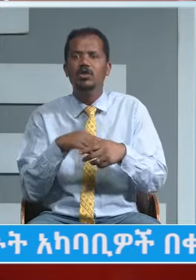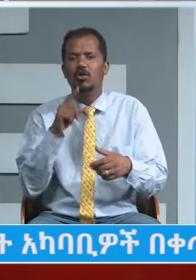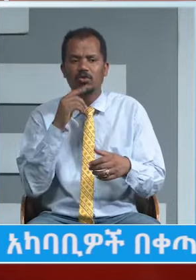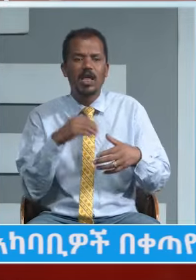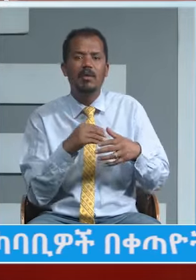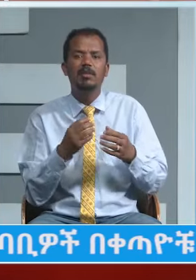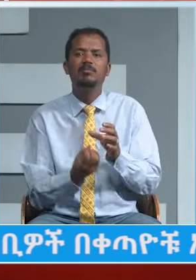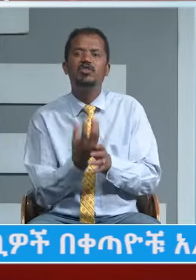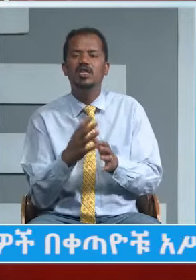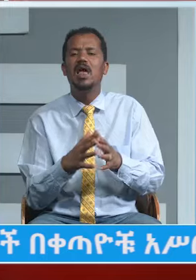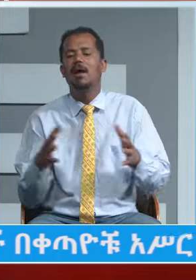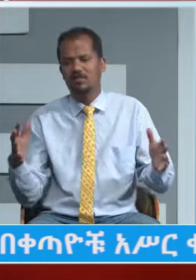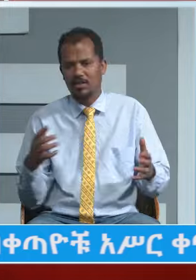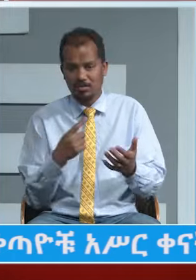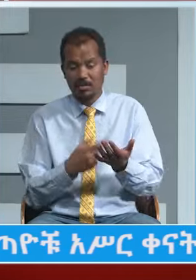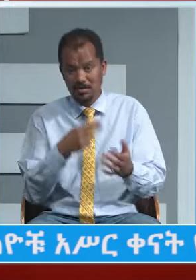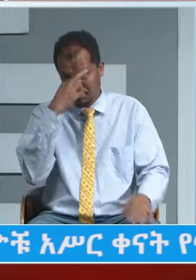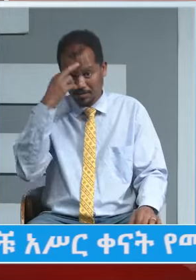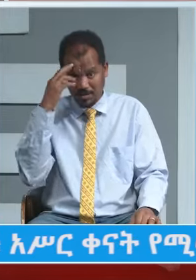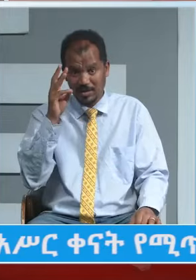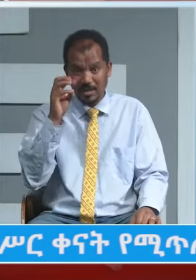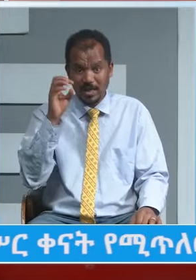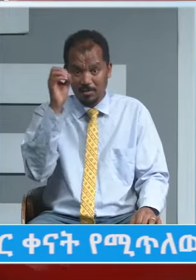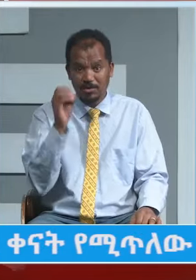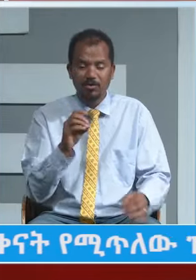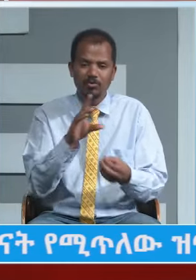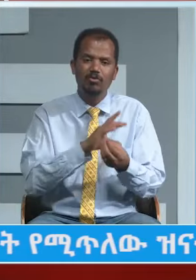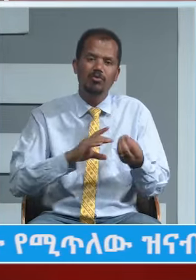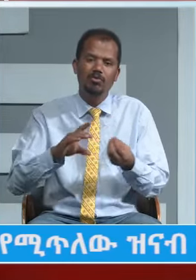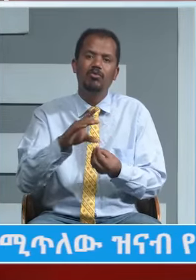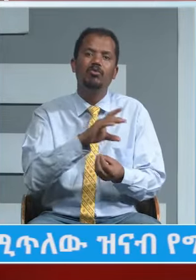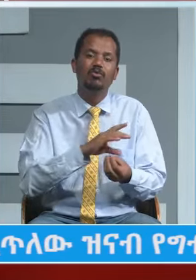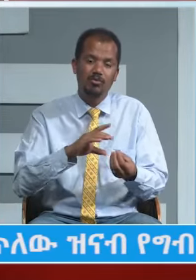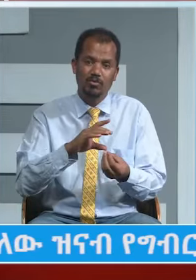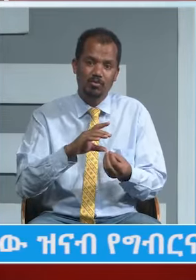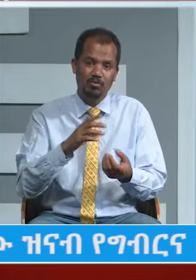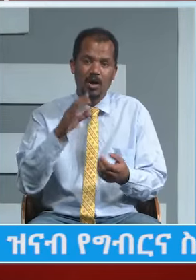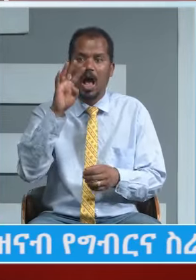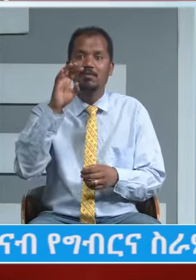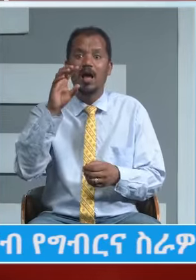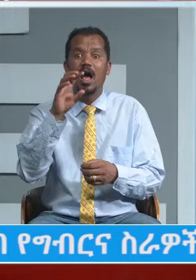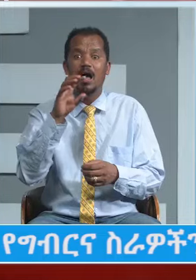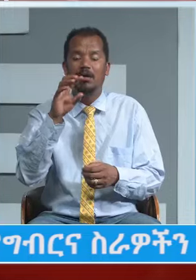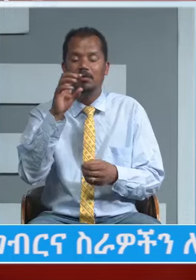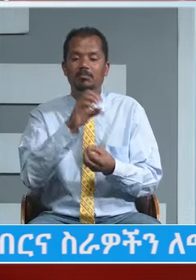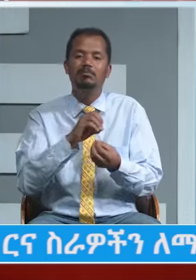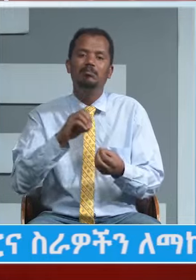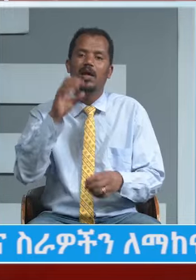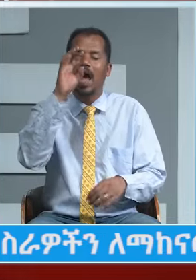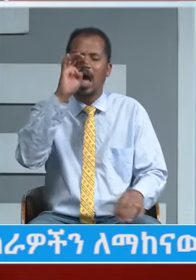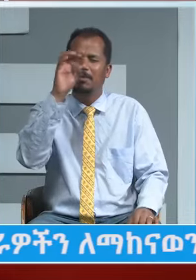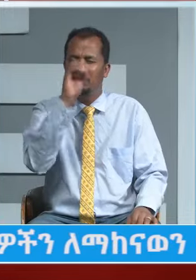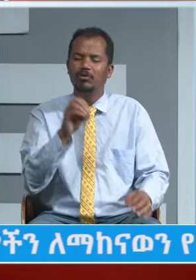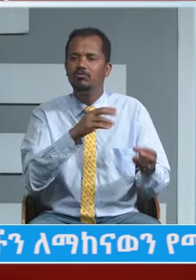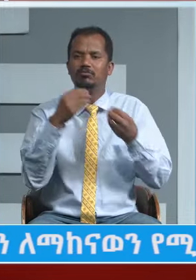ያለ ነው የገቢ ምንጮችን ለማስፋት። ስለዚህ ከዛ አንጻር ያው 60% ክልሉ በ40% ከትሬጀሪ ክልሉ ያወርዳል።